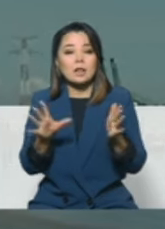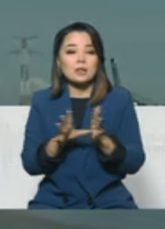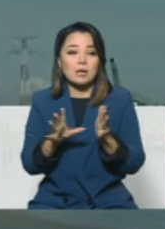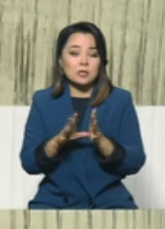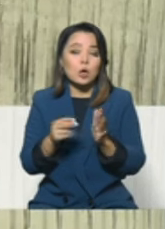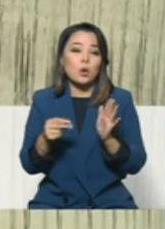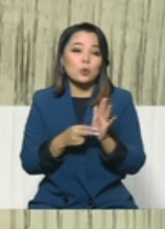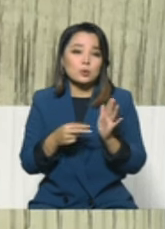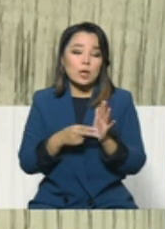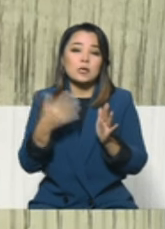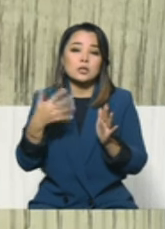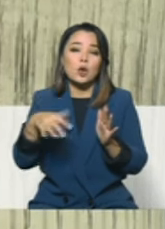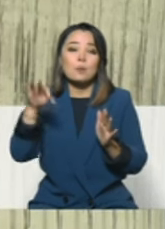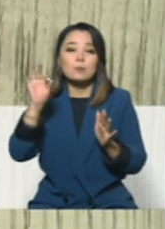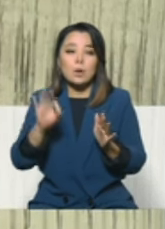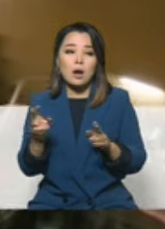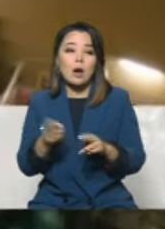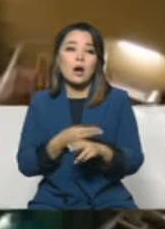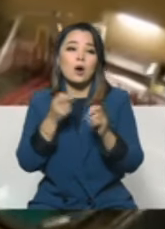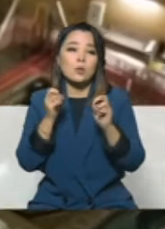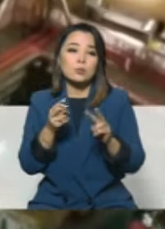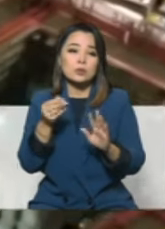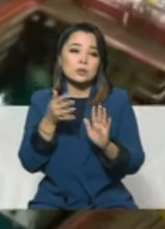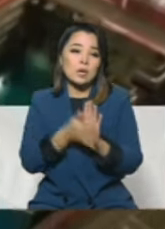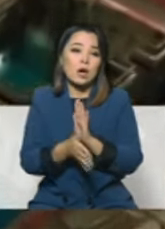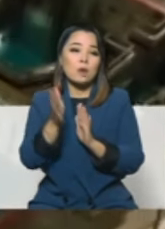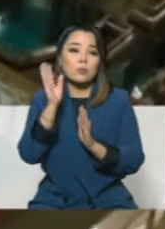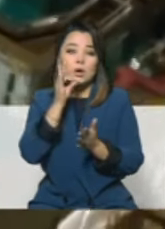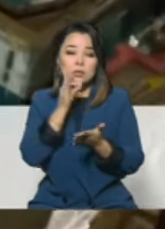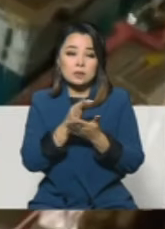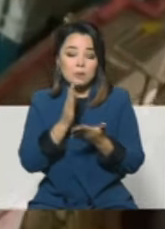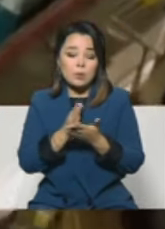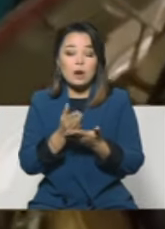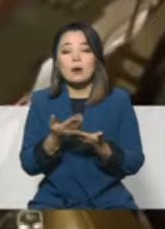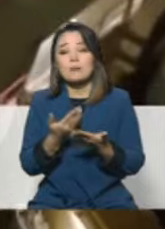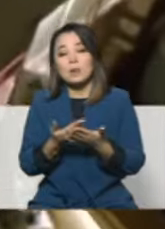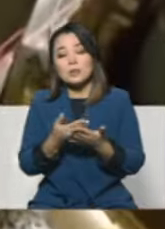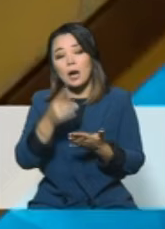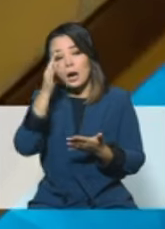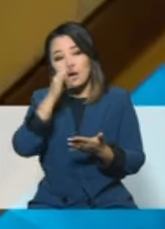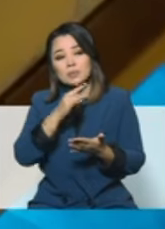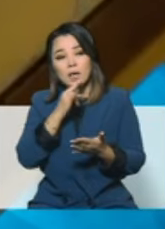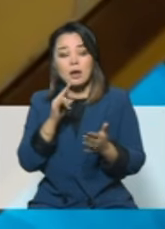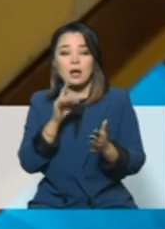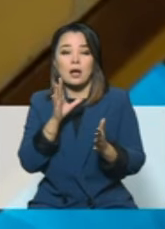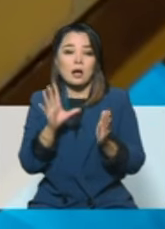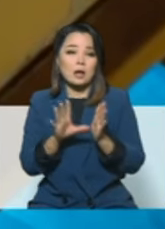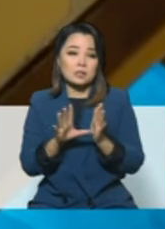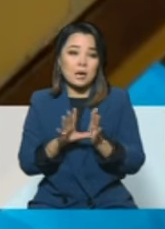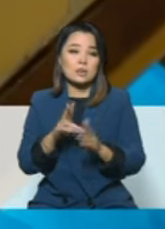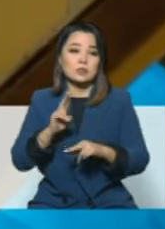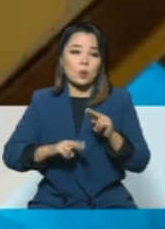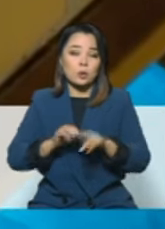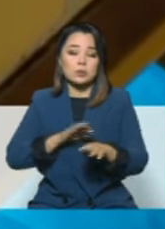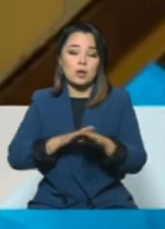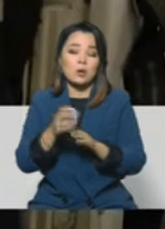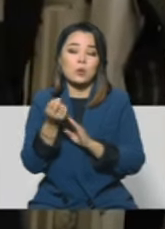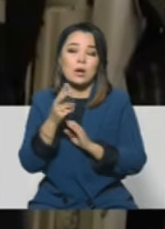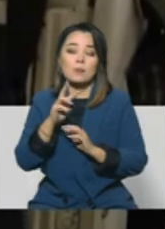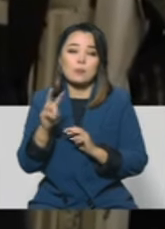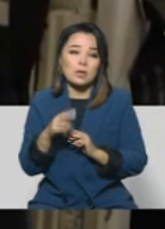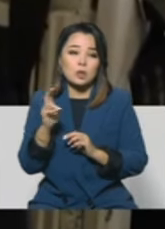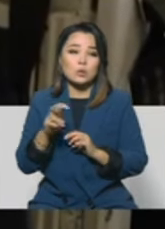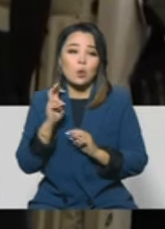реакторлар құнының 50% қауіпсіздігіне жұмсалады деп отыр. Мәселен, Қазақстан қарастырған АЭС құны орташа есеппен 12 миллиард